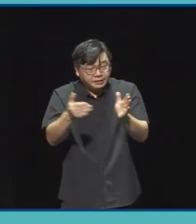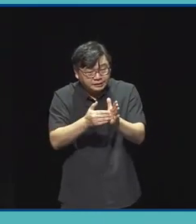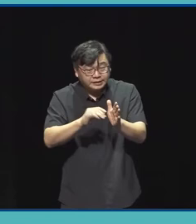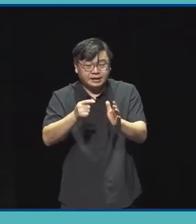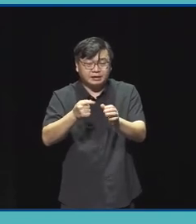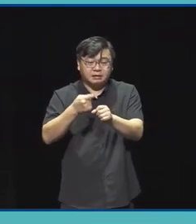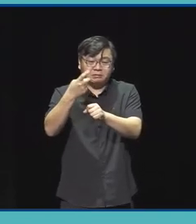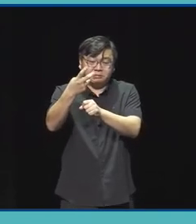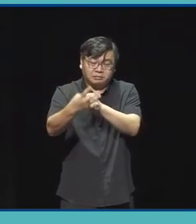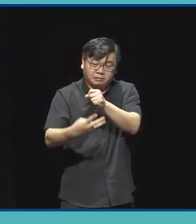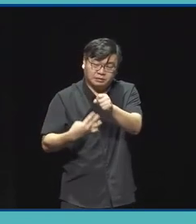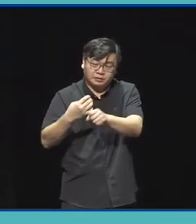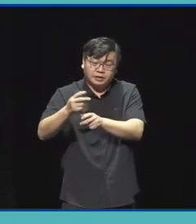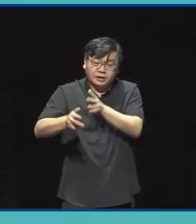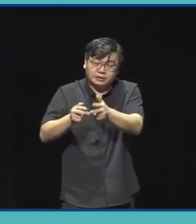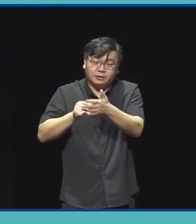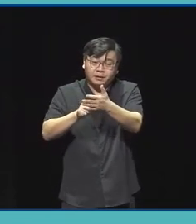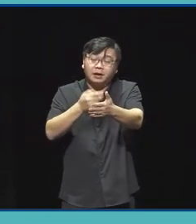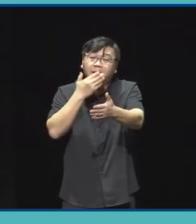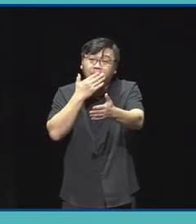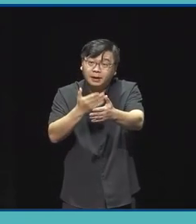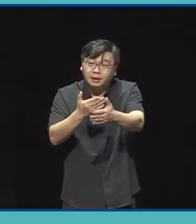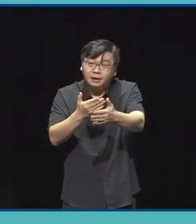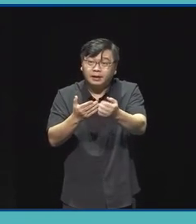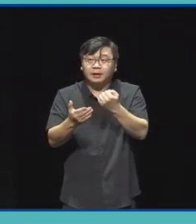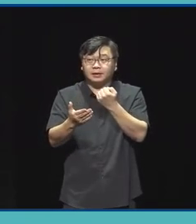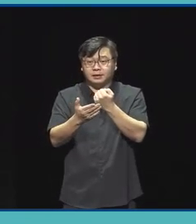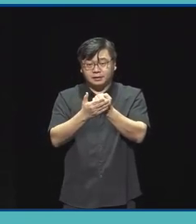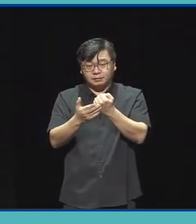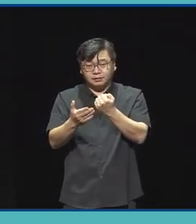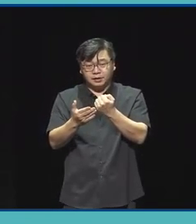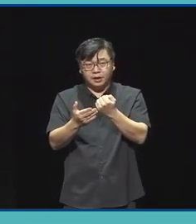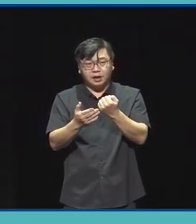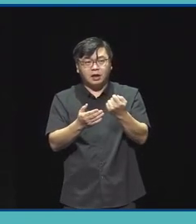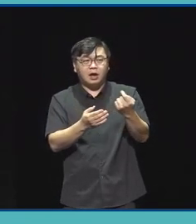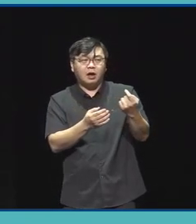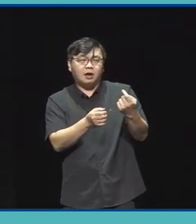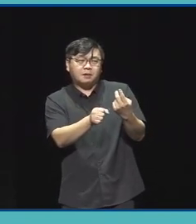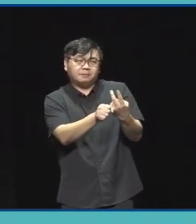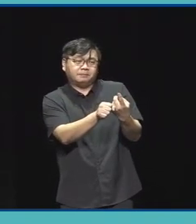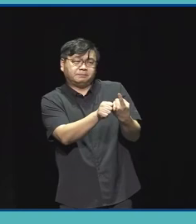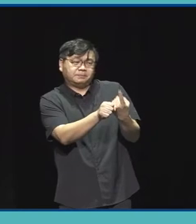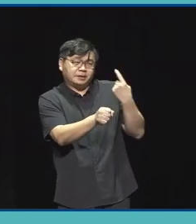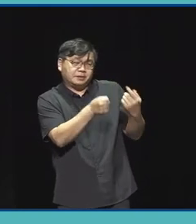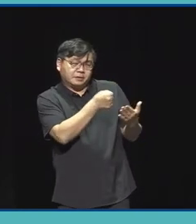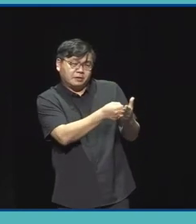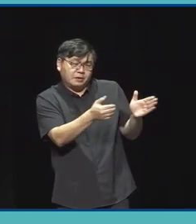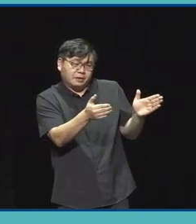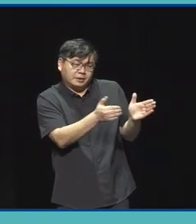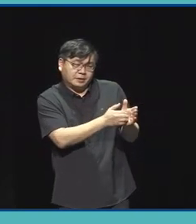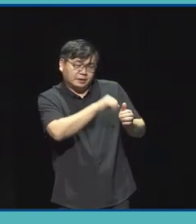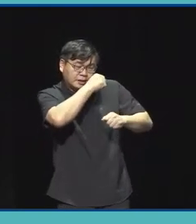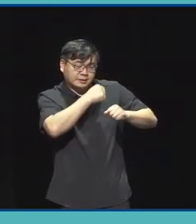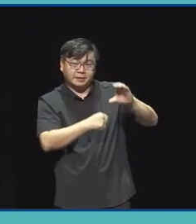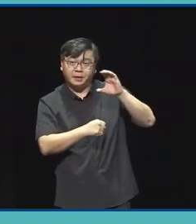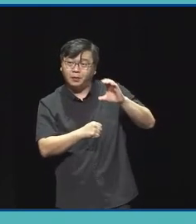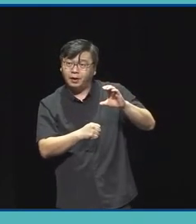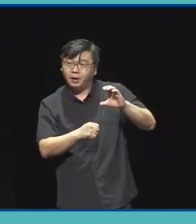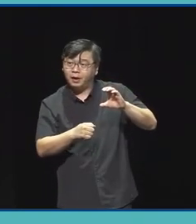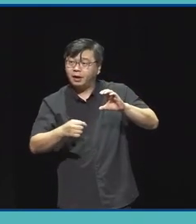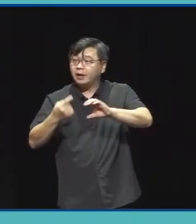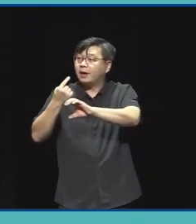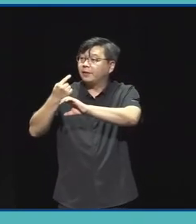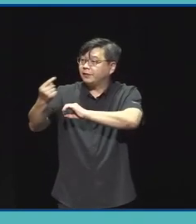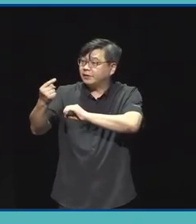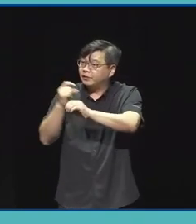때문에 이미 확정된 예산 외에 올해 그러니까 내년도에 그 공모 사업으로 이제 진행되는 지원